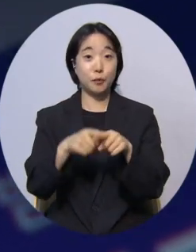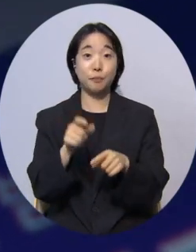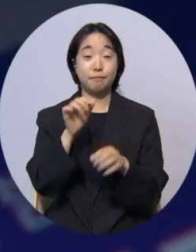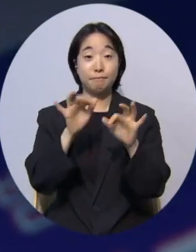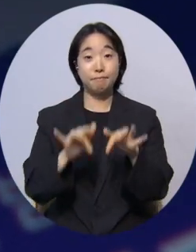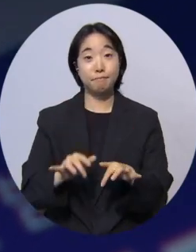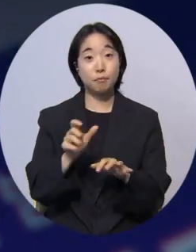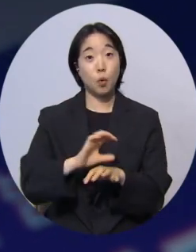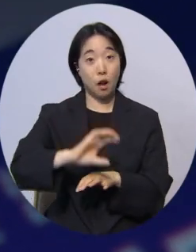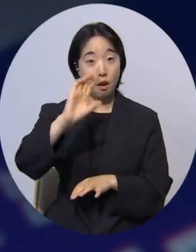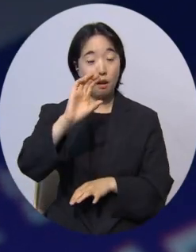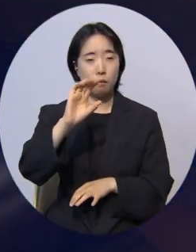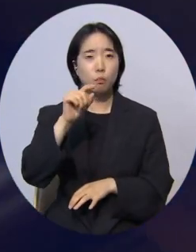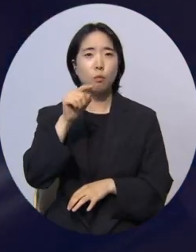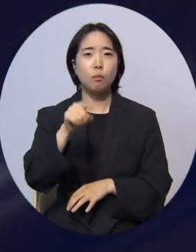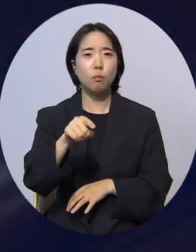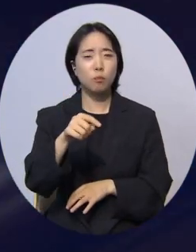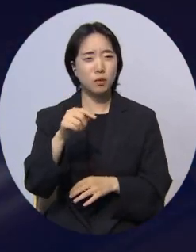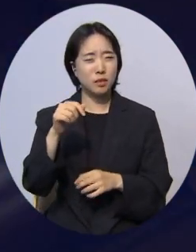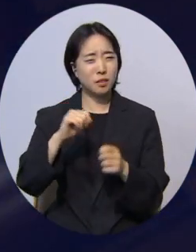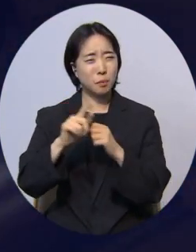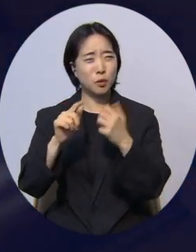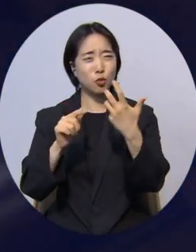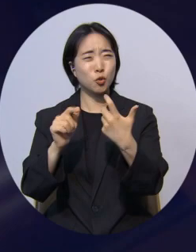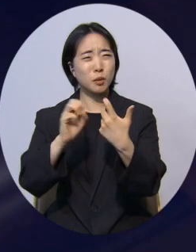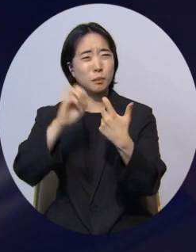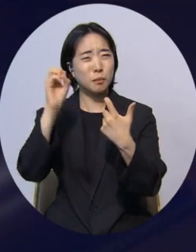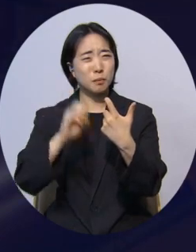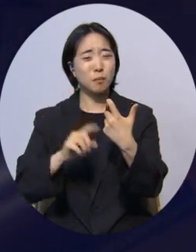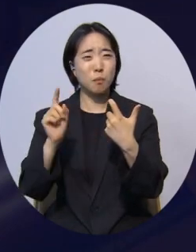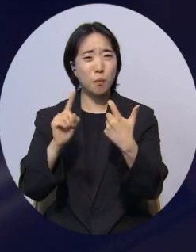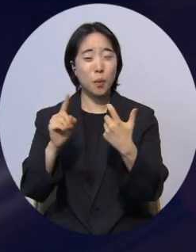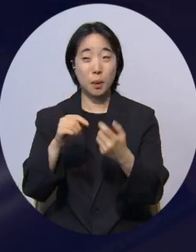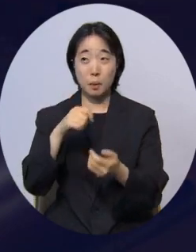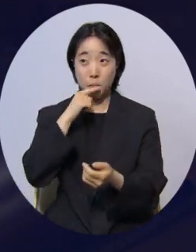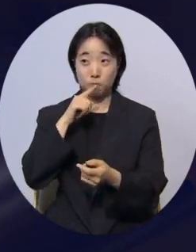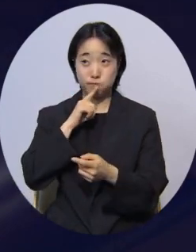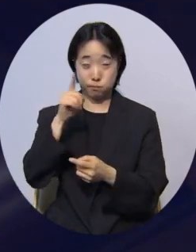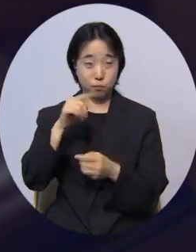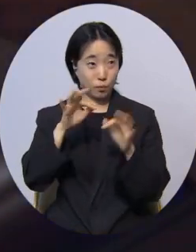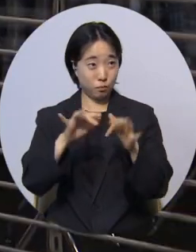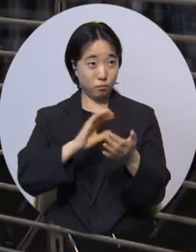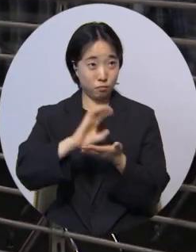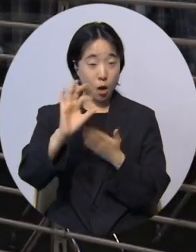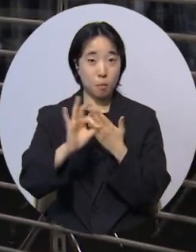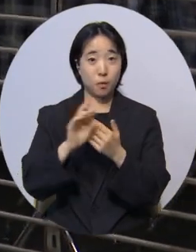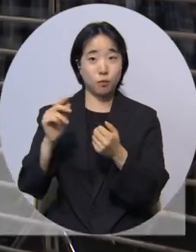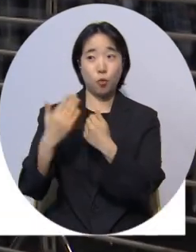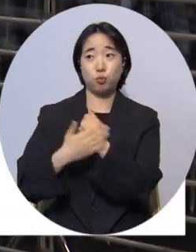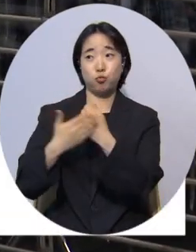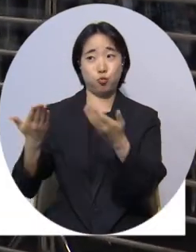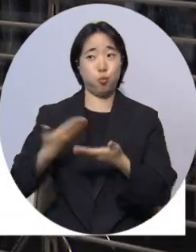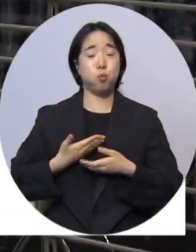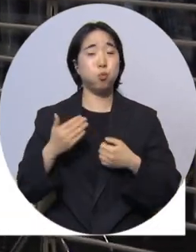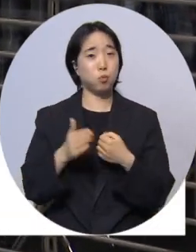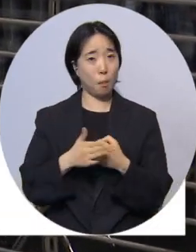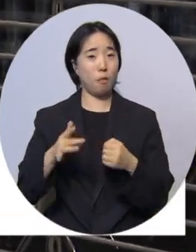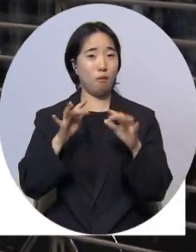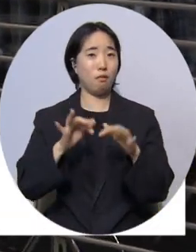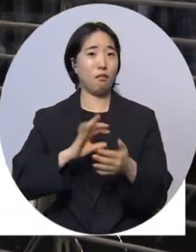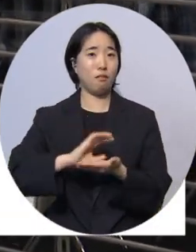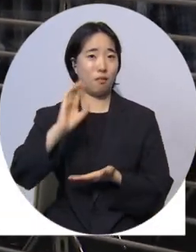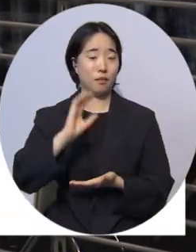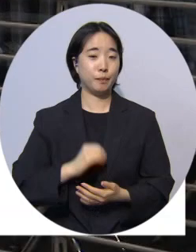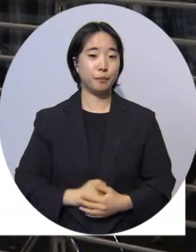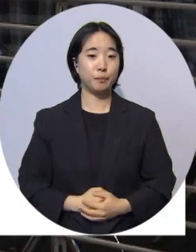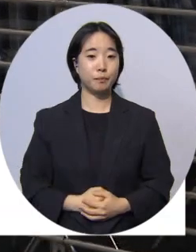이중 65.2% 리뷰 이벤트 참여를 리뷰 작성의 이유로 꼽았습니다 어 리뷰를 남기면